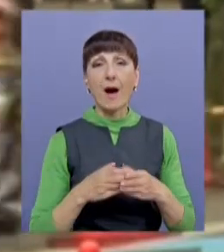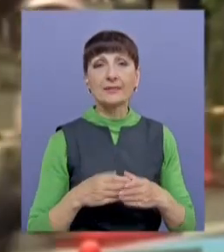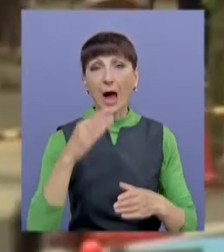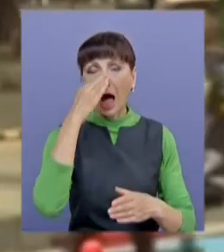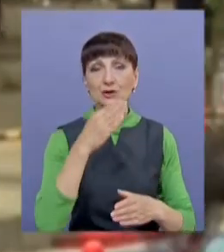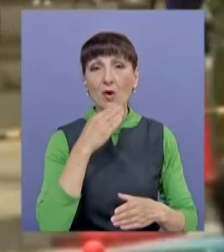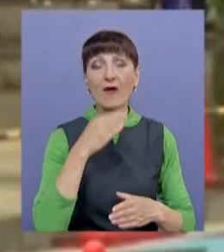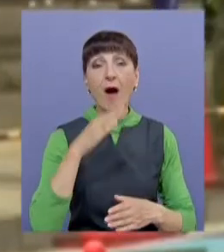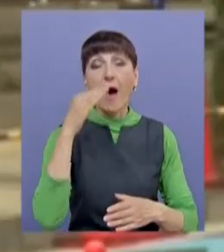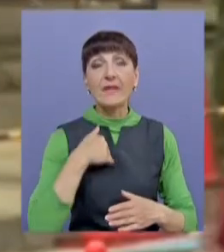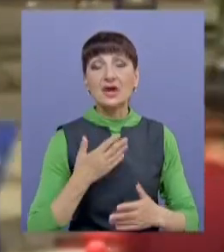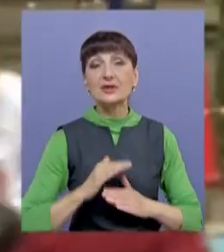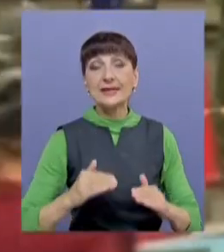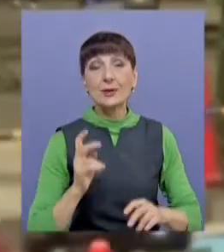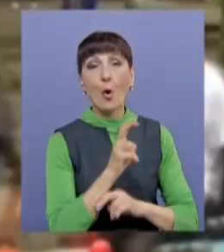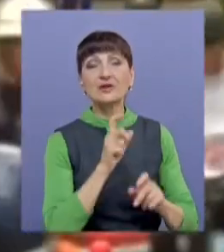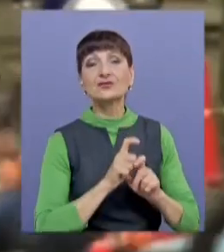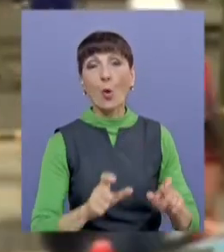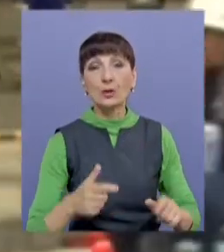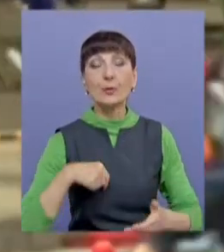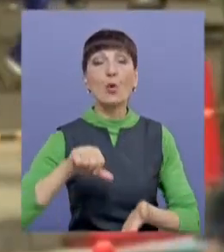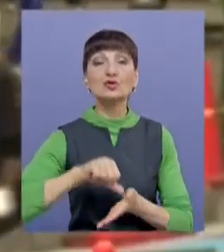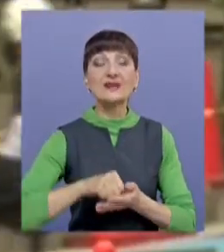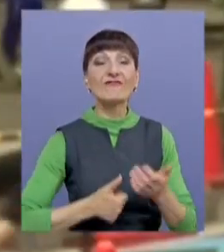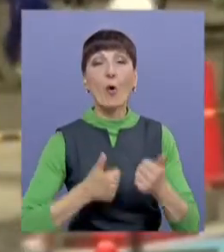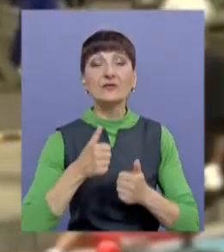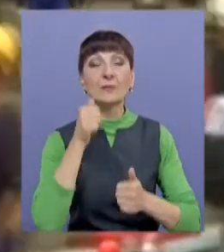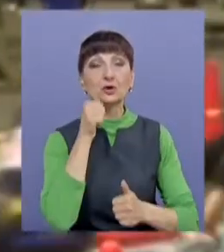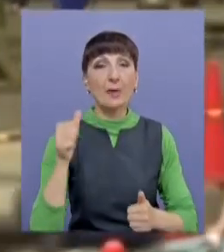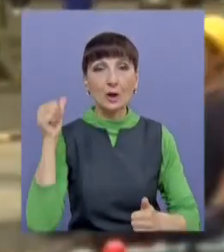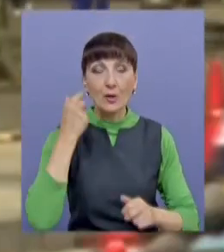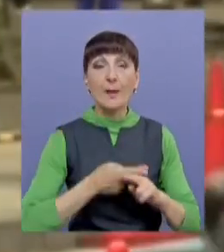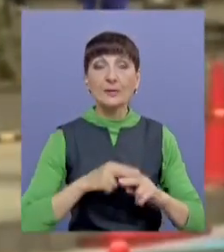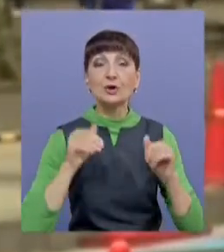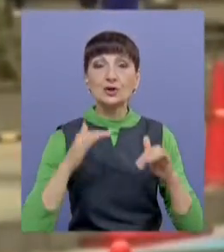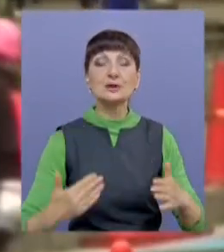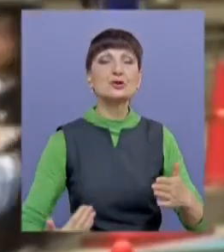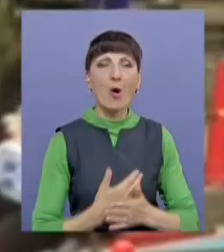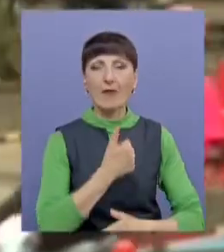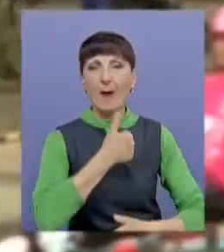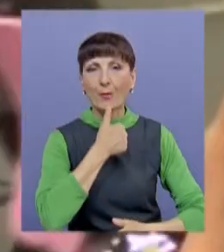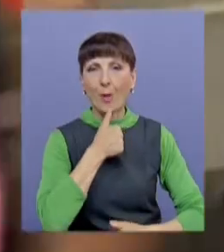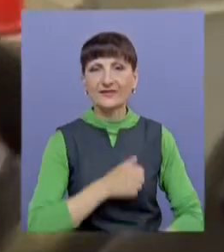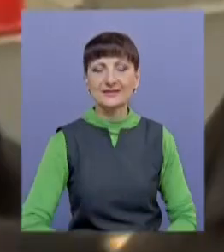чьи дети ходят в одну начальную школу. Мы участвовали в гонке в прошлом году, поэтому решили снова